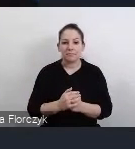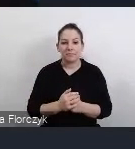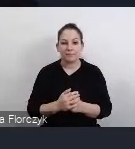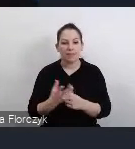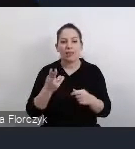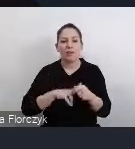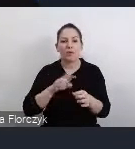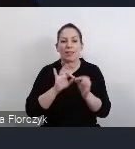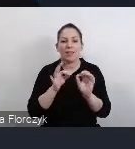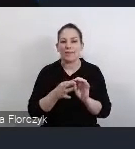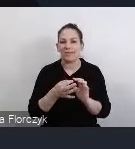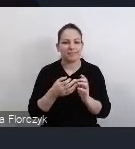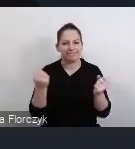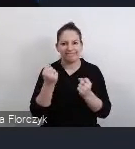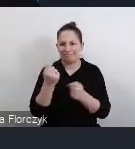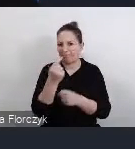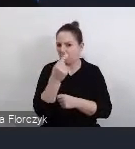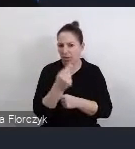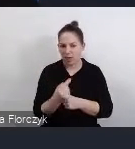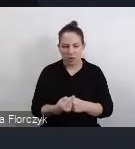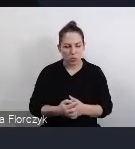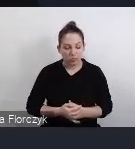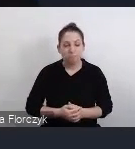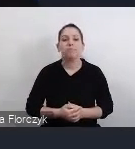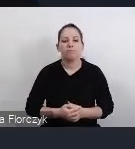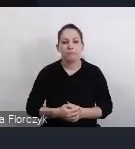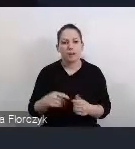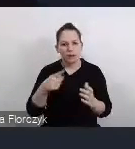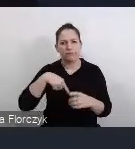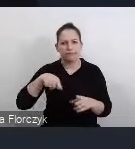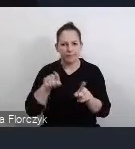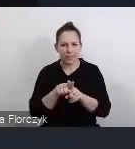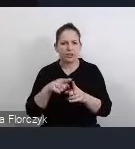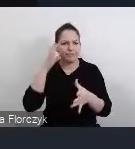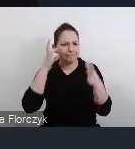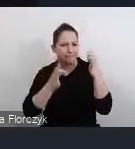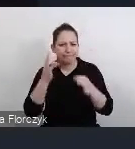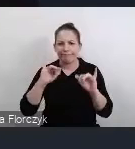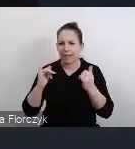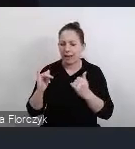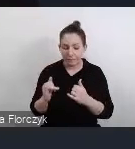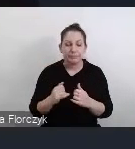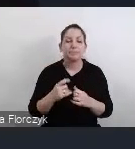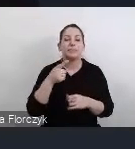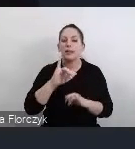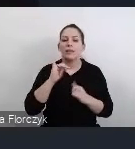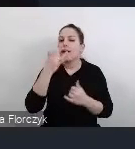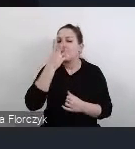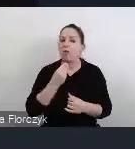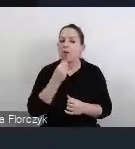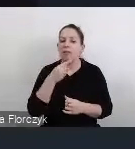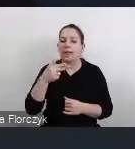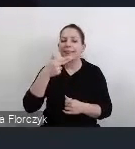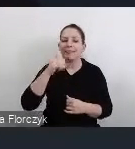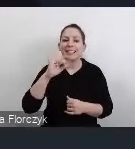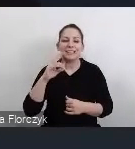Niektóre nawet wcale nie są optymistyczne i z tym też trzeba się zmierzyć. W związku z tym, jak ta rzecz wygląda w Nisku?